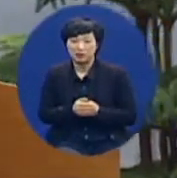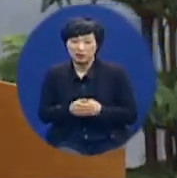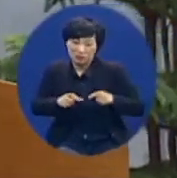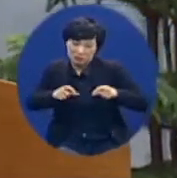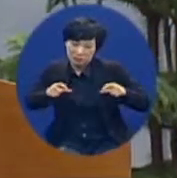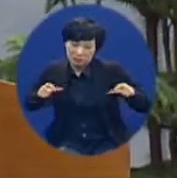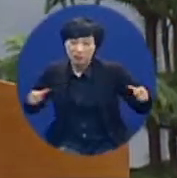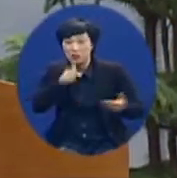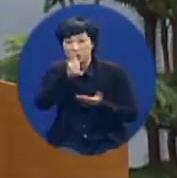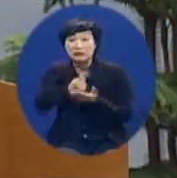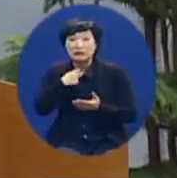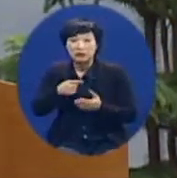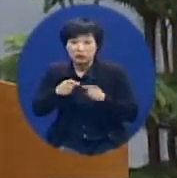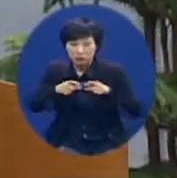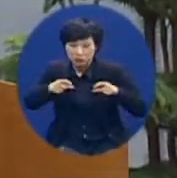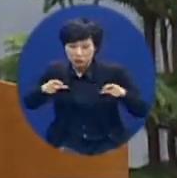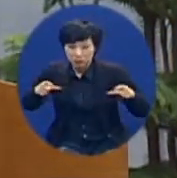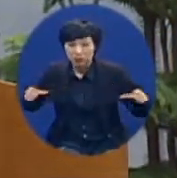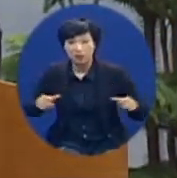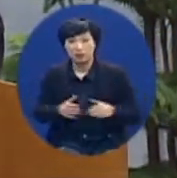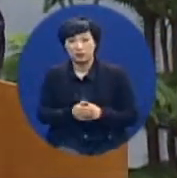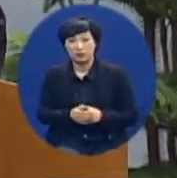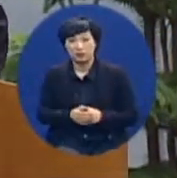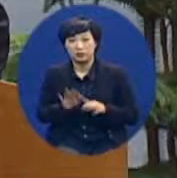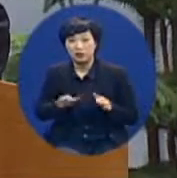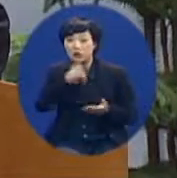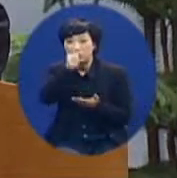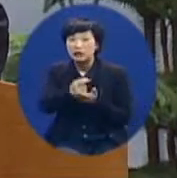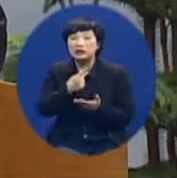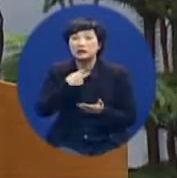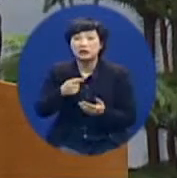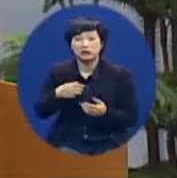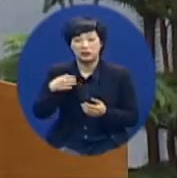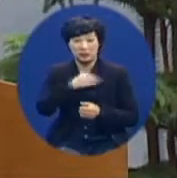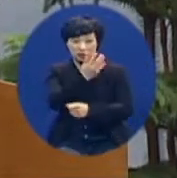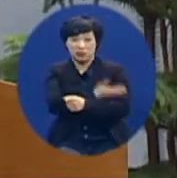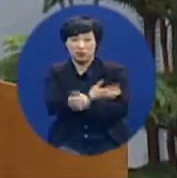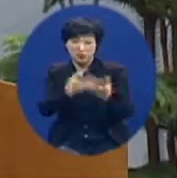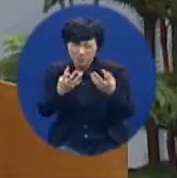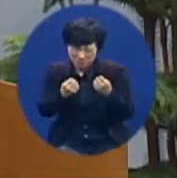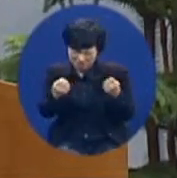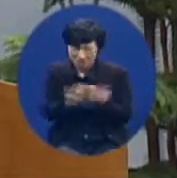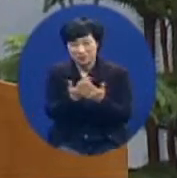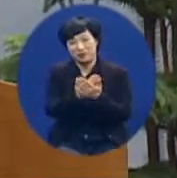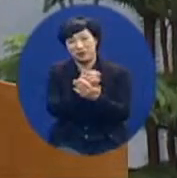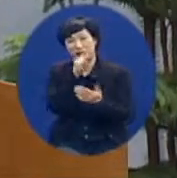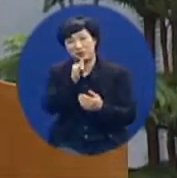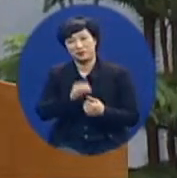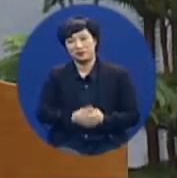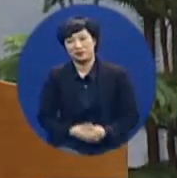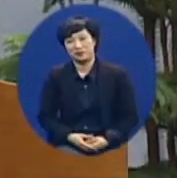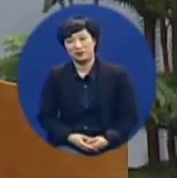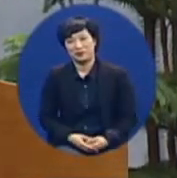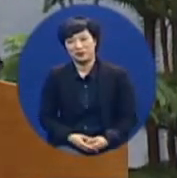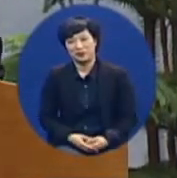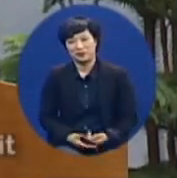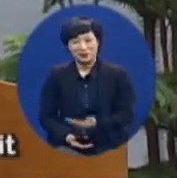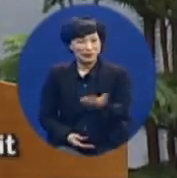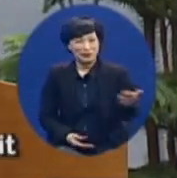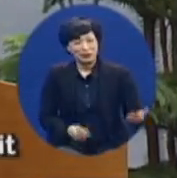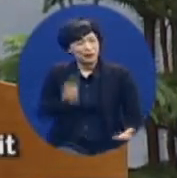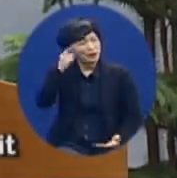죄를 줘요 죄를지는 기능이 얼마나 많이 발견되는지 몰라요 사람이